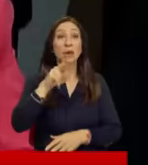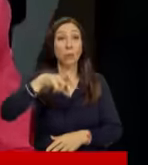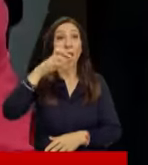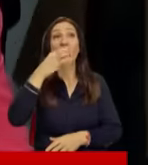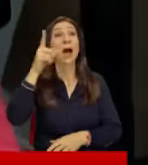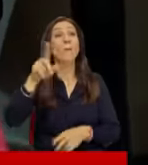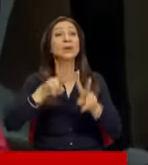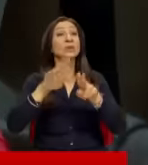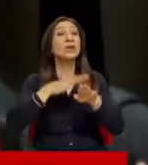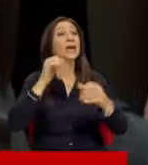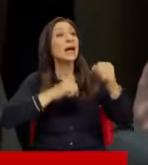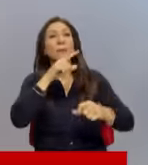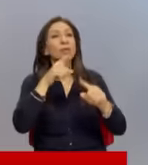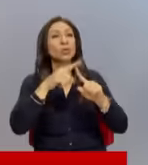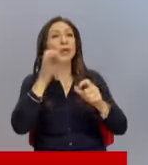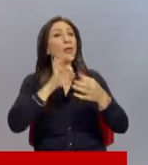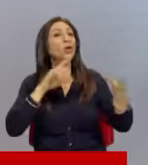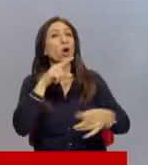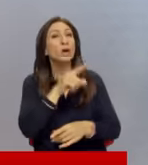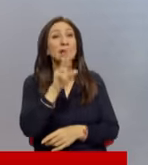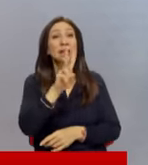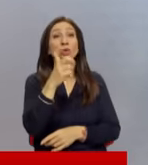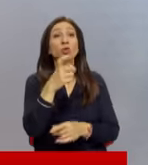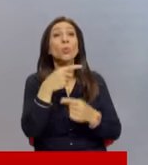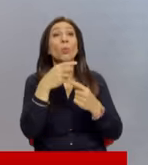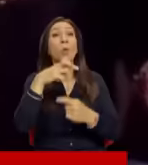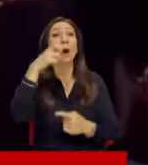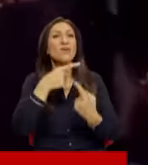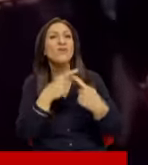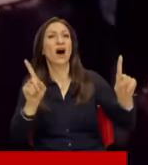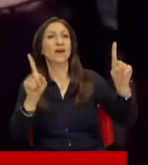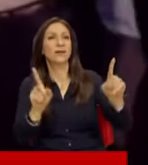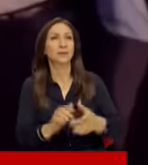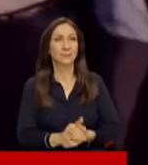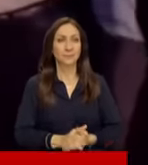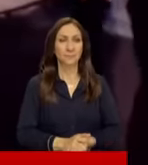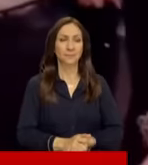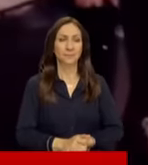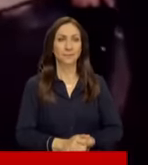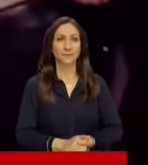Ankara'da Mansur Yavaş rakibi Turgut Altınok'a 29 puan fark attı.